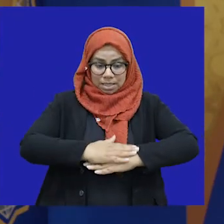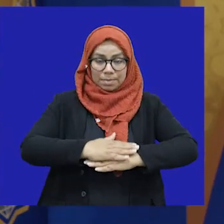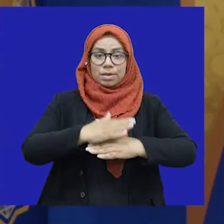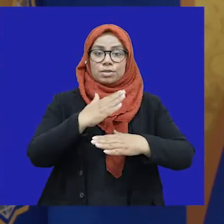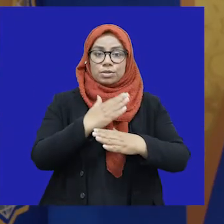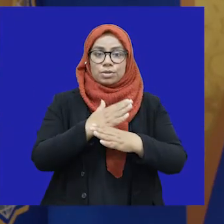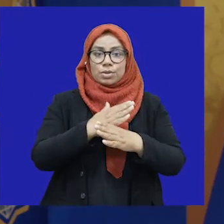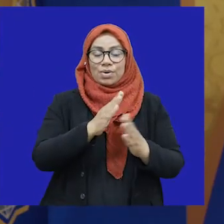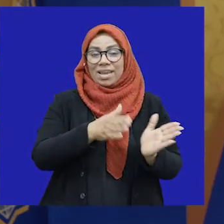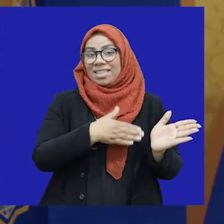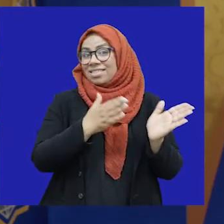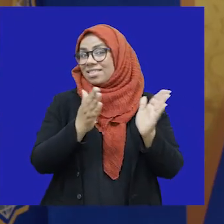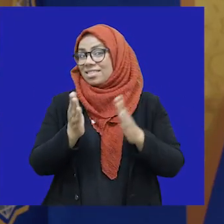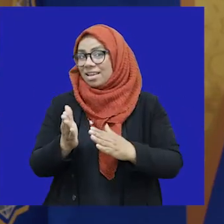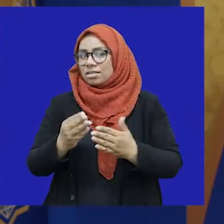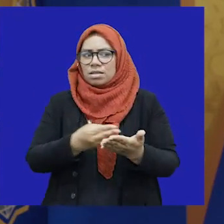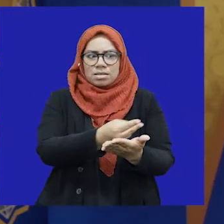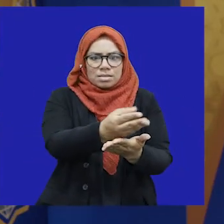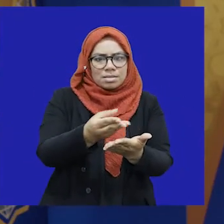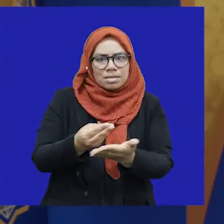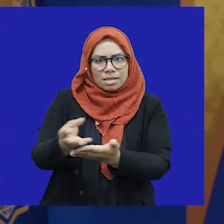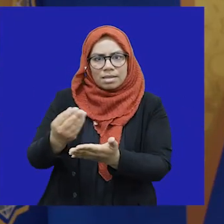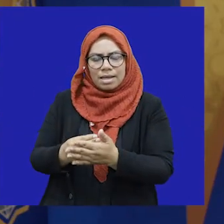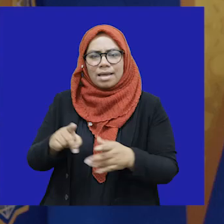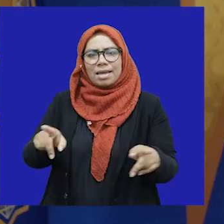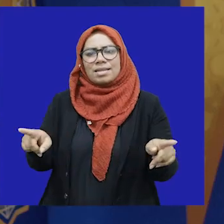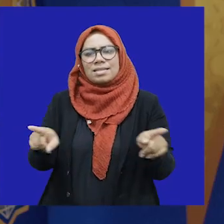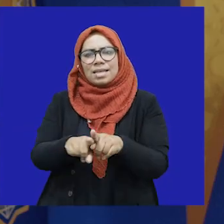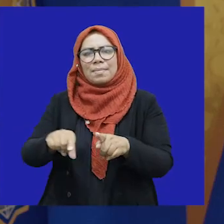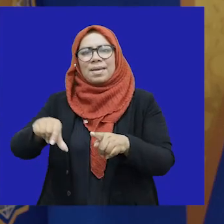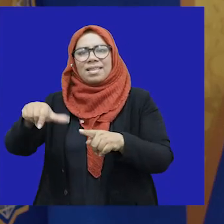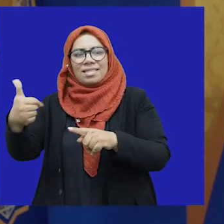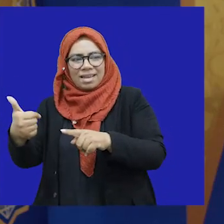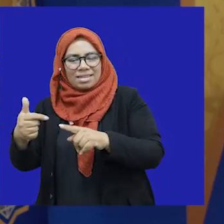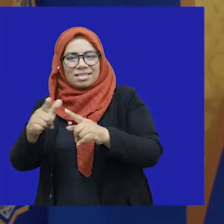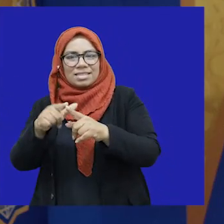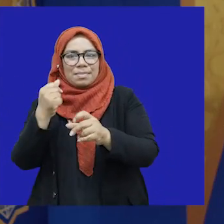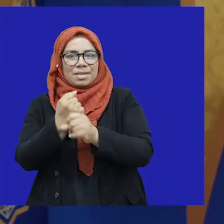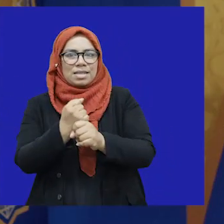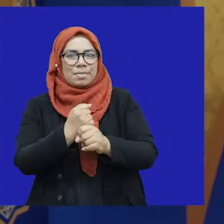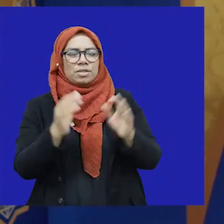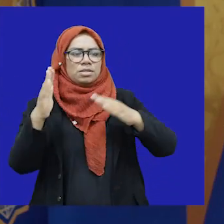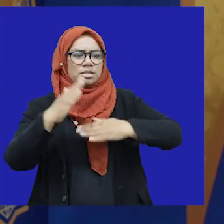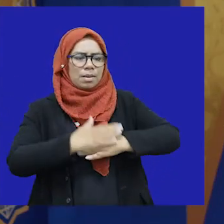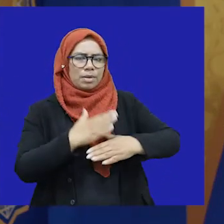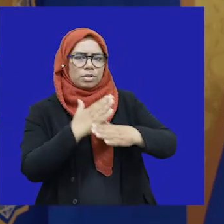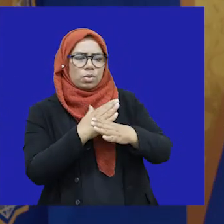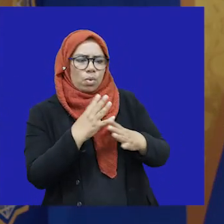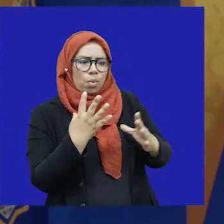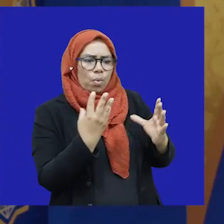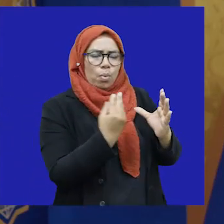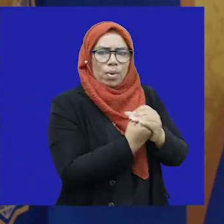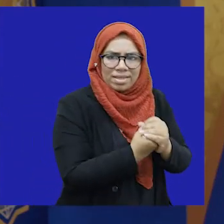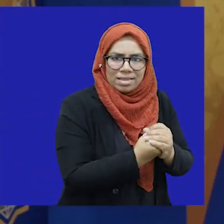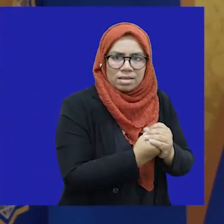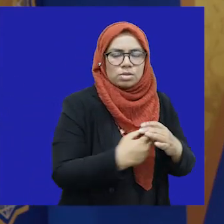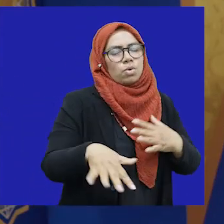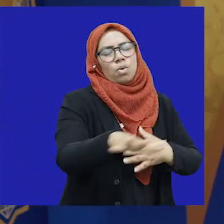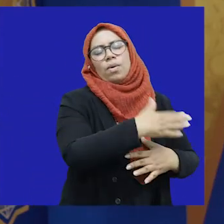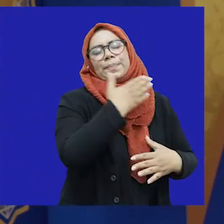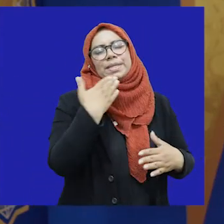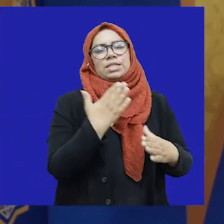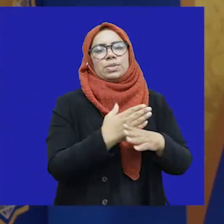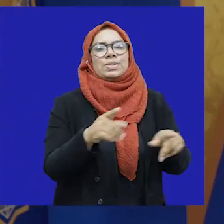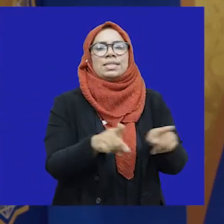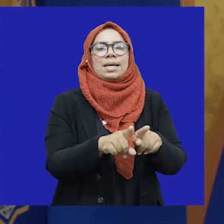bringing hearts together for Islam, وَفِي الرِّقَابِ, and for freeing captives or slaves, وَالْغَارِمِينَ,